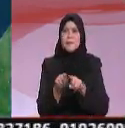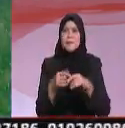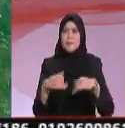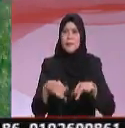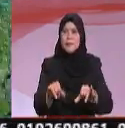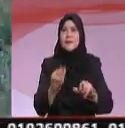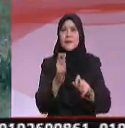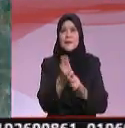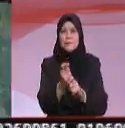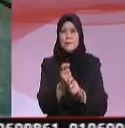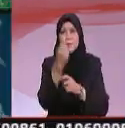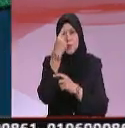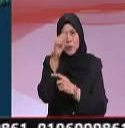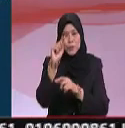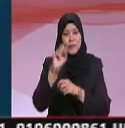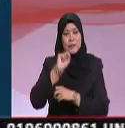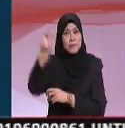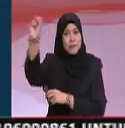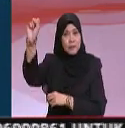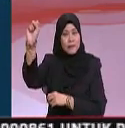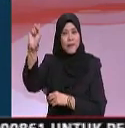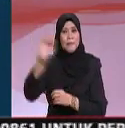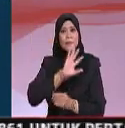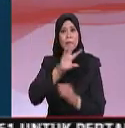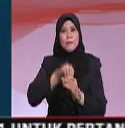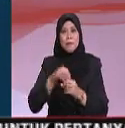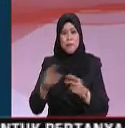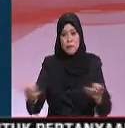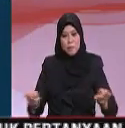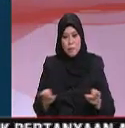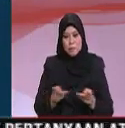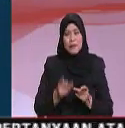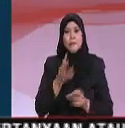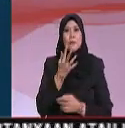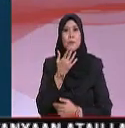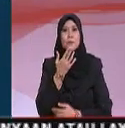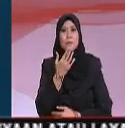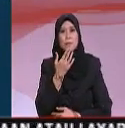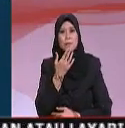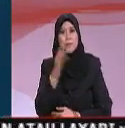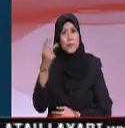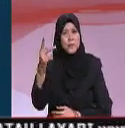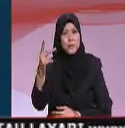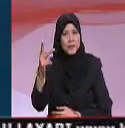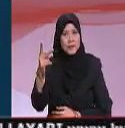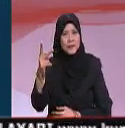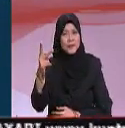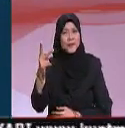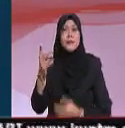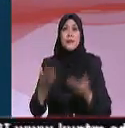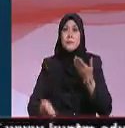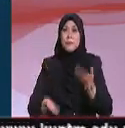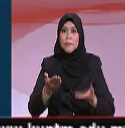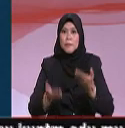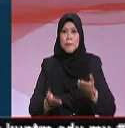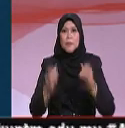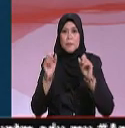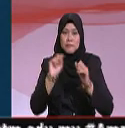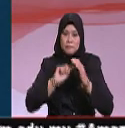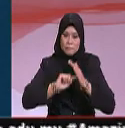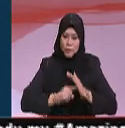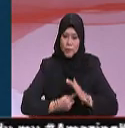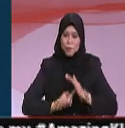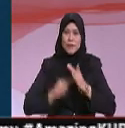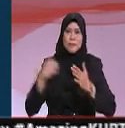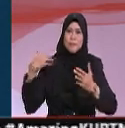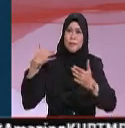lagi dikekalkan bagi negeri Sabah melibatkan kesemua kawasan yang ditandakan dengan warna kuning ini dijangka akan berkuat